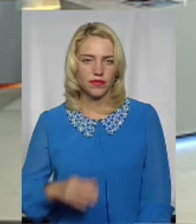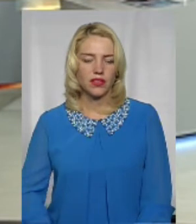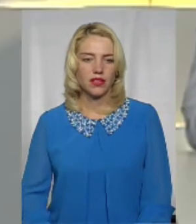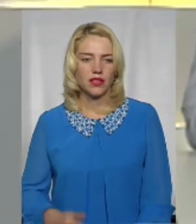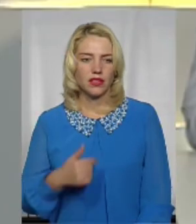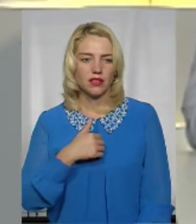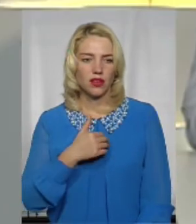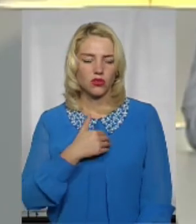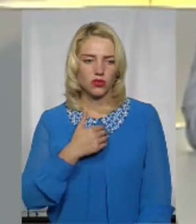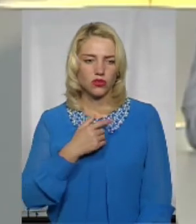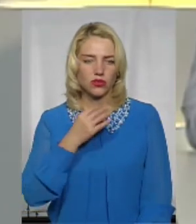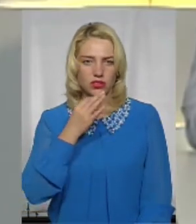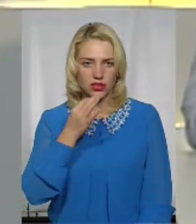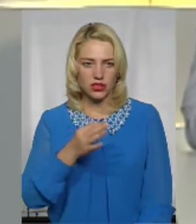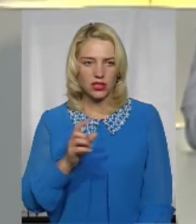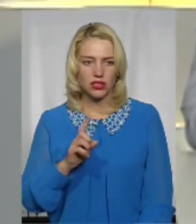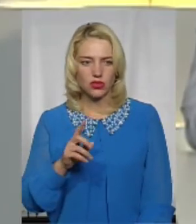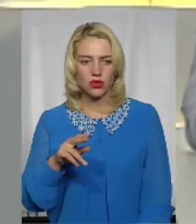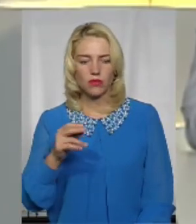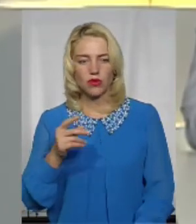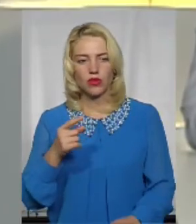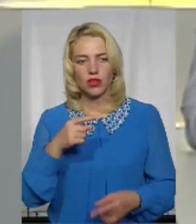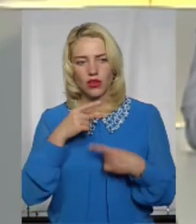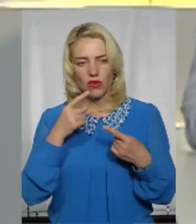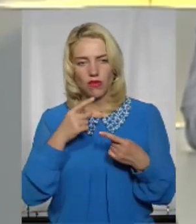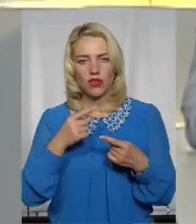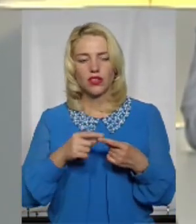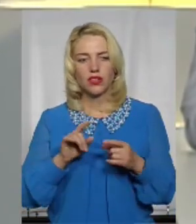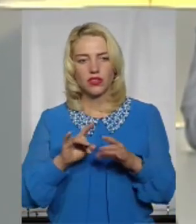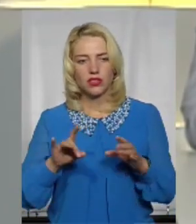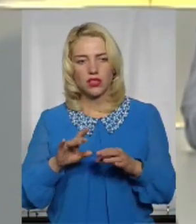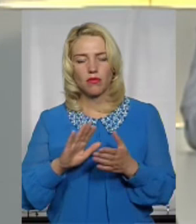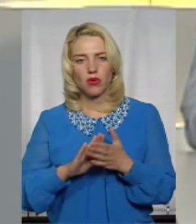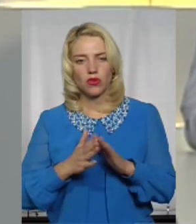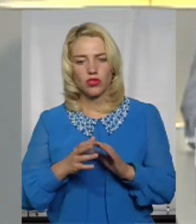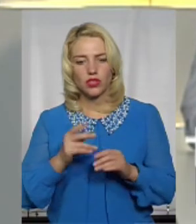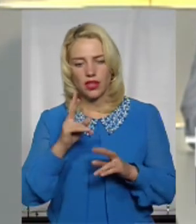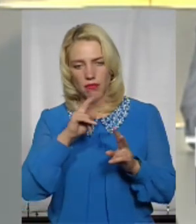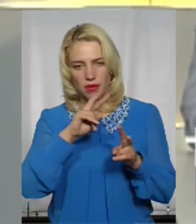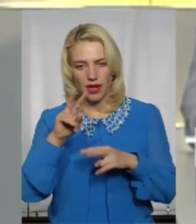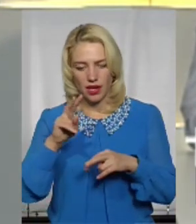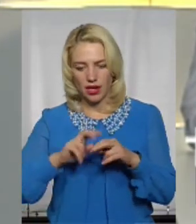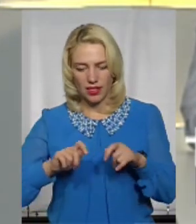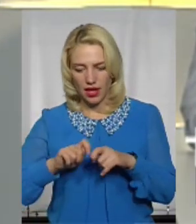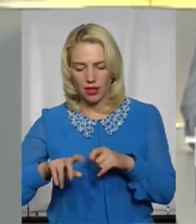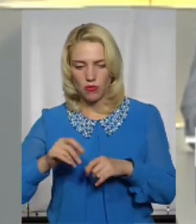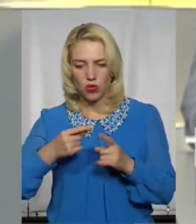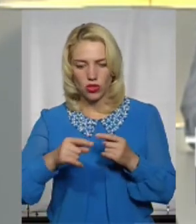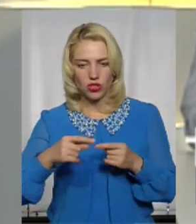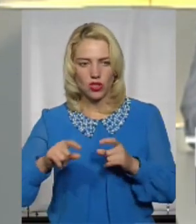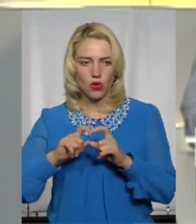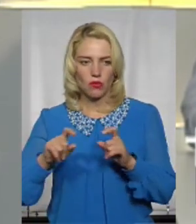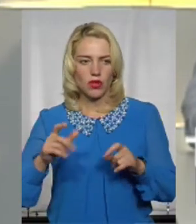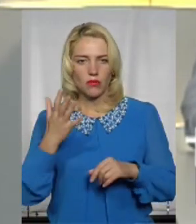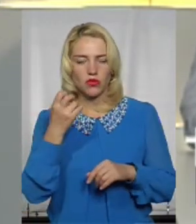хочу додати до того, що про мальованку я розказувала. Також ми вже положення переглядаємо по інших об'єктах, а